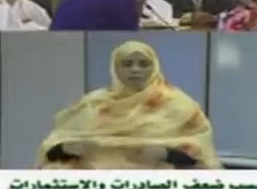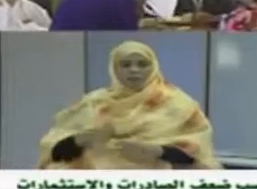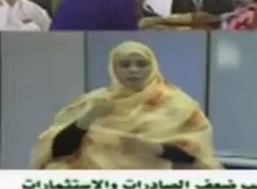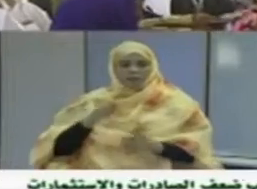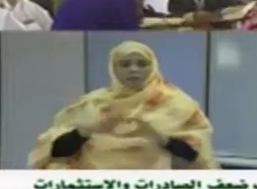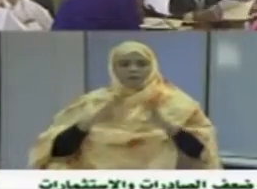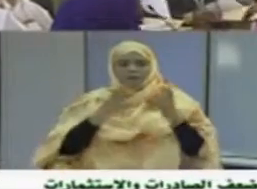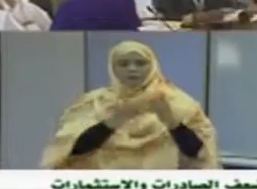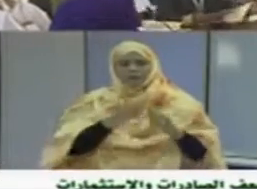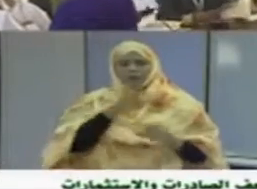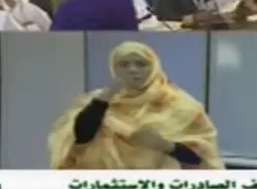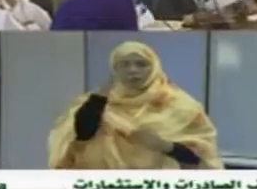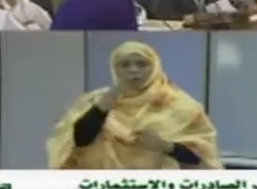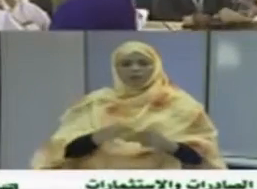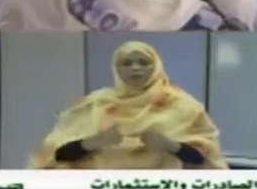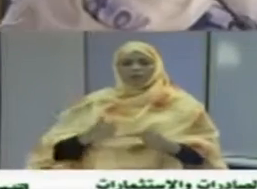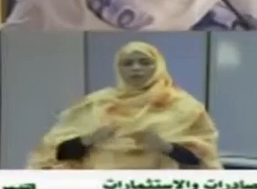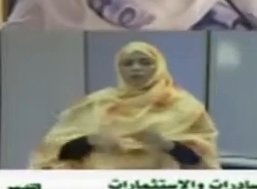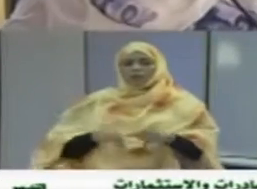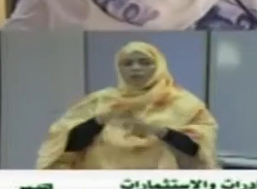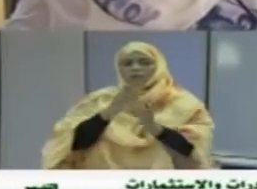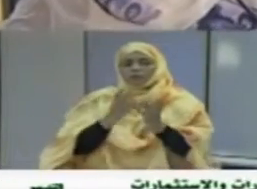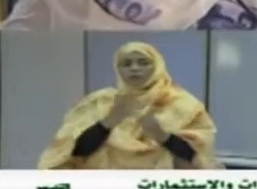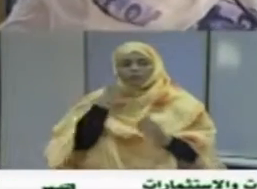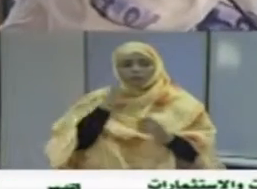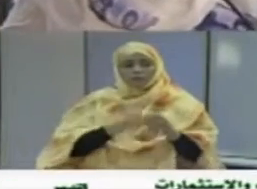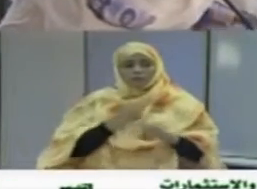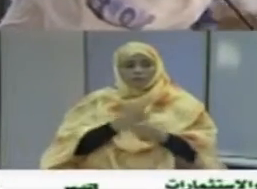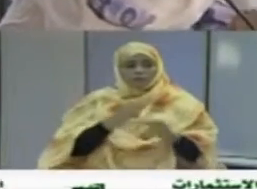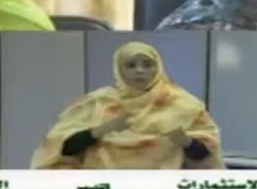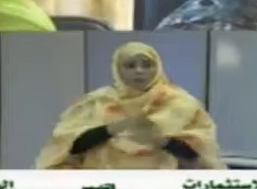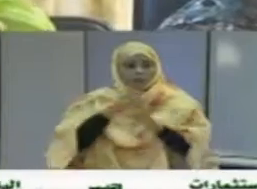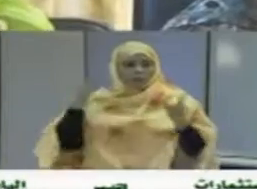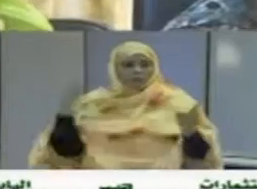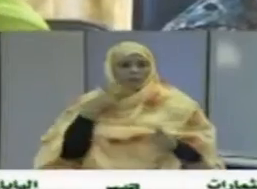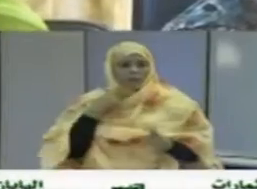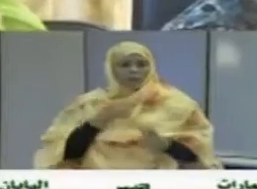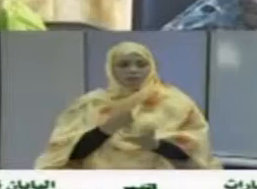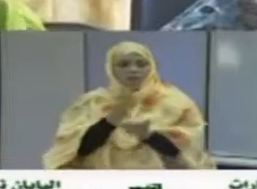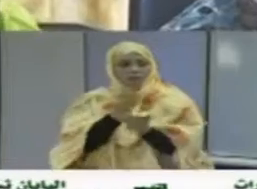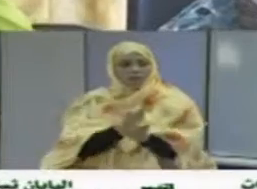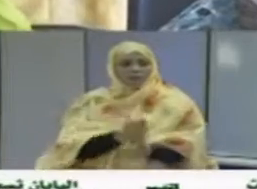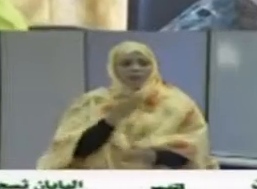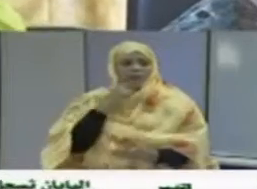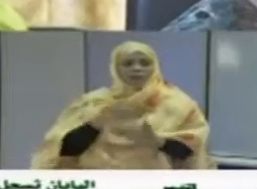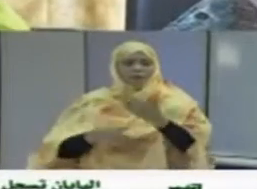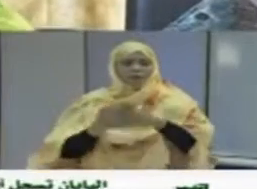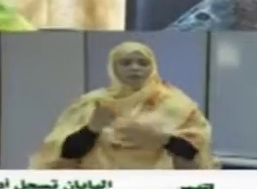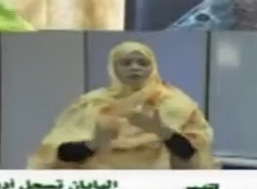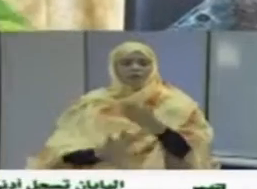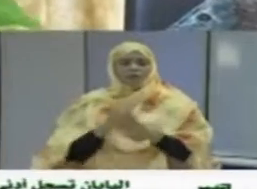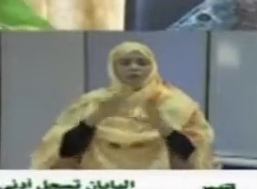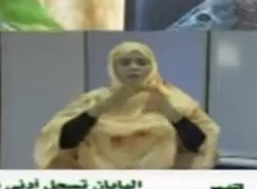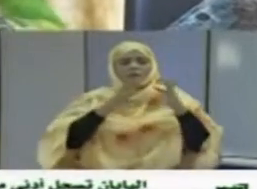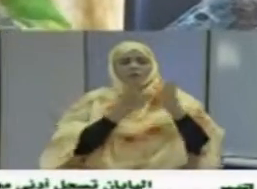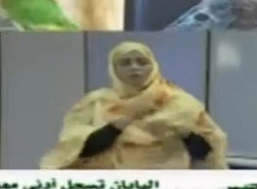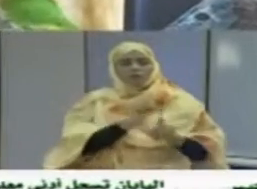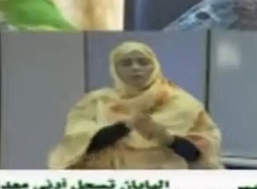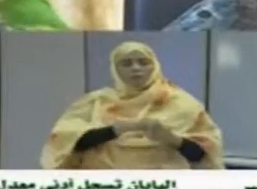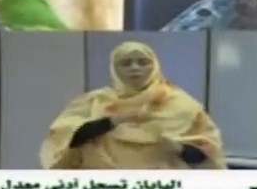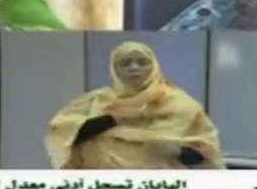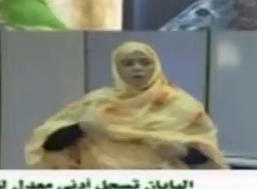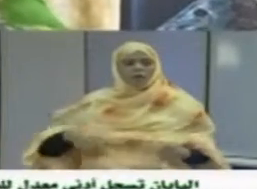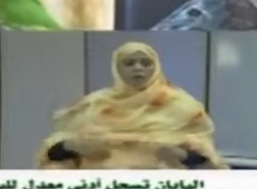المجموعة البرلمانية يأتي تعزيزا لجهود كبرى مشهودة بذلت. يأتي تأسيس هذه المجموعة البرلمانية في إطار دعم الجهود